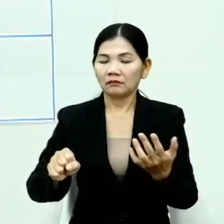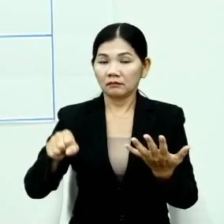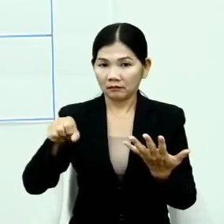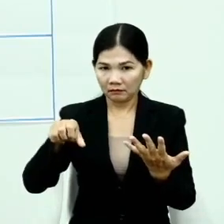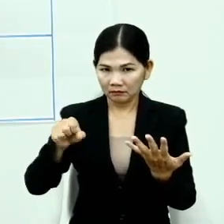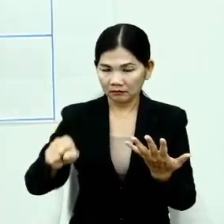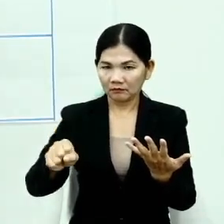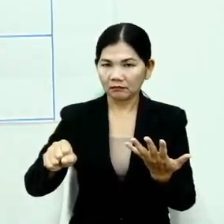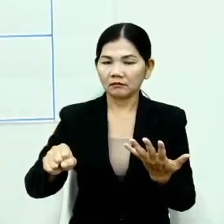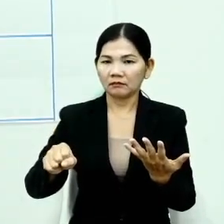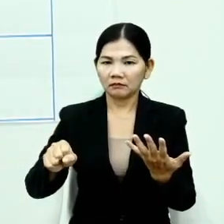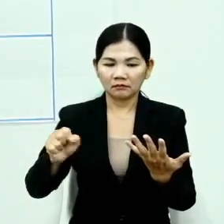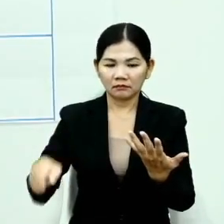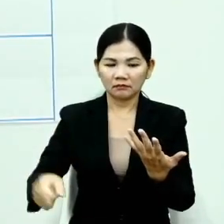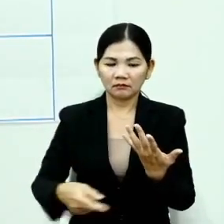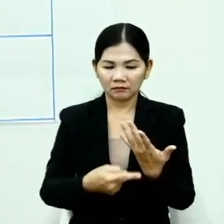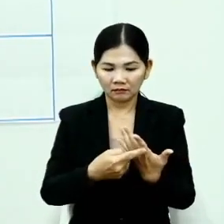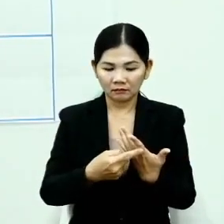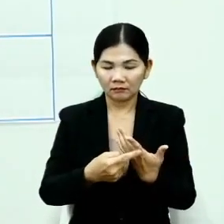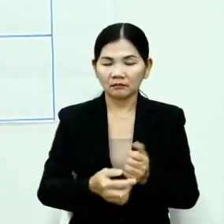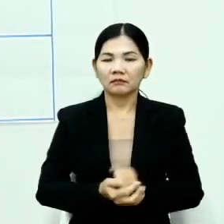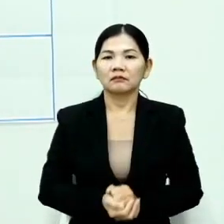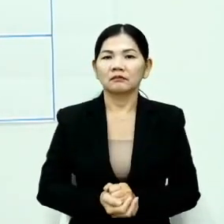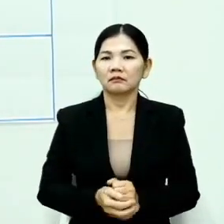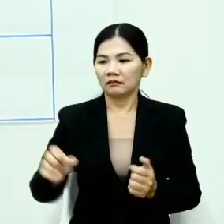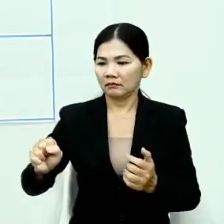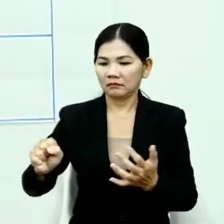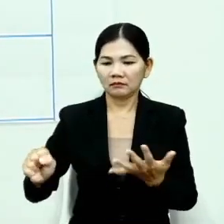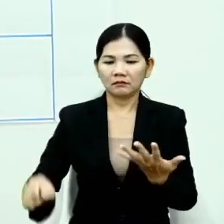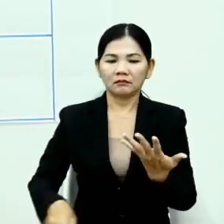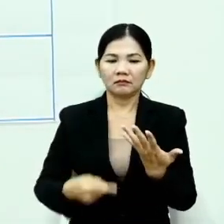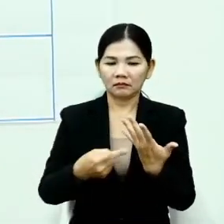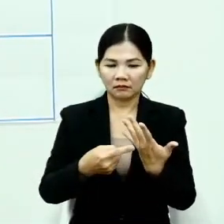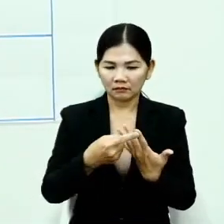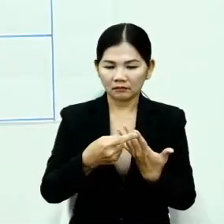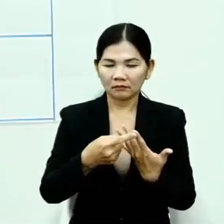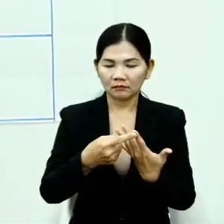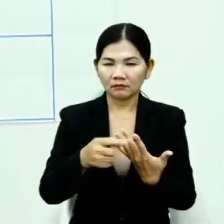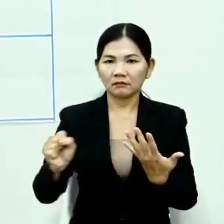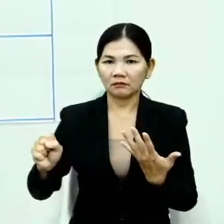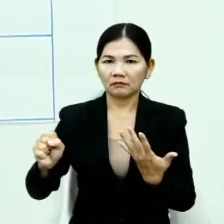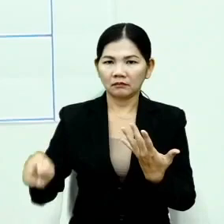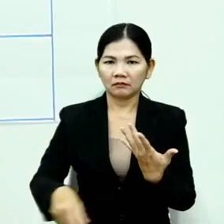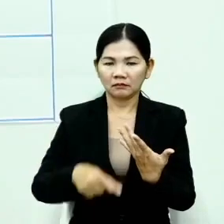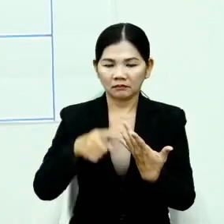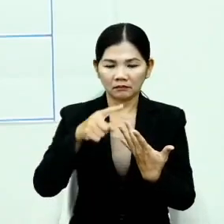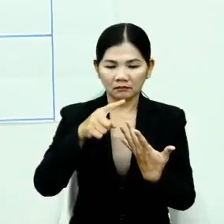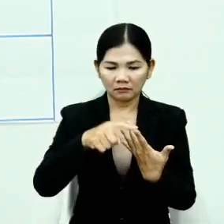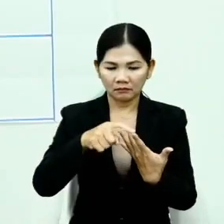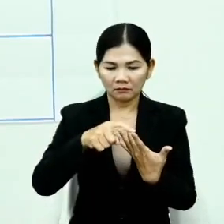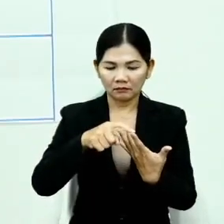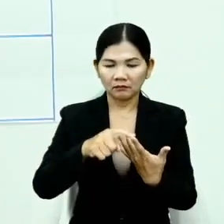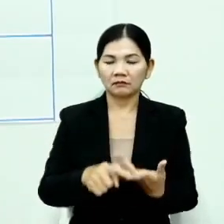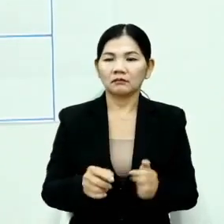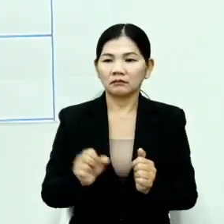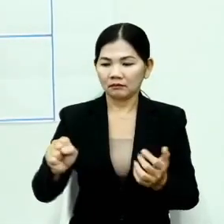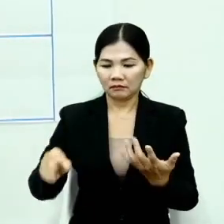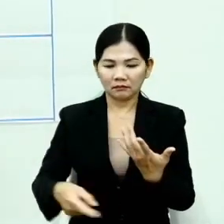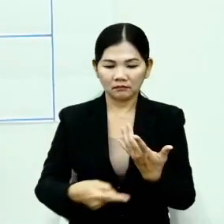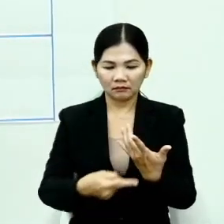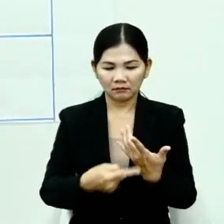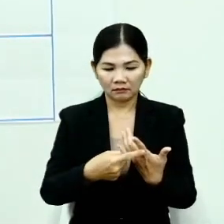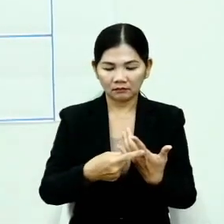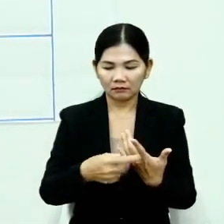ទៅជាពាក្យពីរព្យាង្គអ្នកគ្រូគូសភ្ជាប់មកពាក្យតាអញ្ចឹងពេលដែលយើងអានជាមួយគ្នាគឺអានថាតេះ